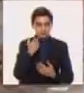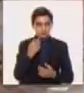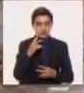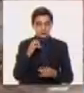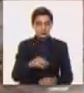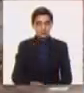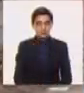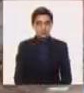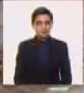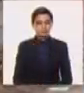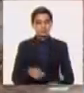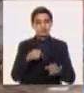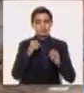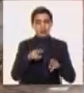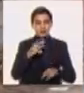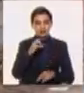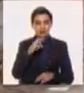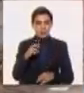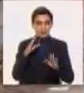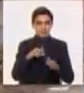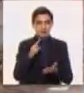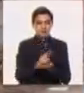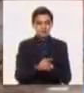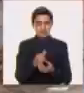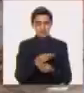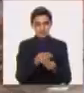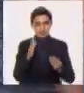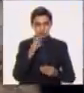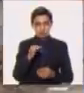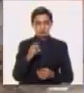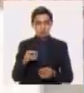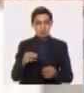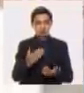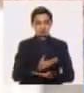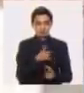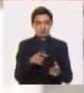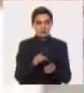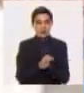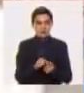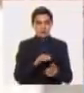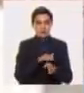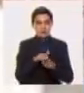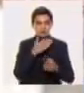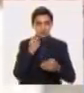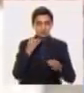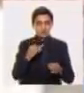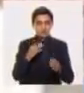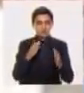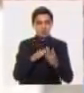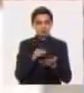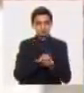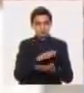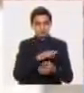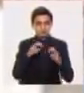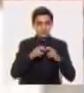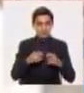жоқ. Арнайы штабтағылар болса, ақша міндетті түрде беріледі, бірақ тұрғындардың құжаттары әлі түгел емес екенін айтады. Ал құлаған үйлерді зерделеу